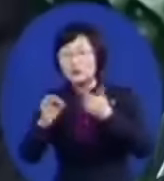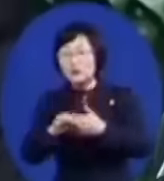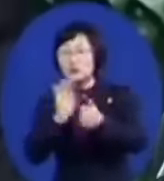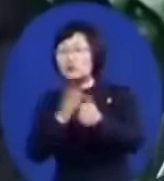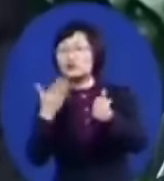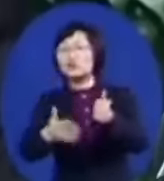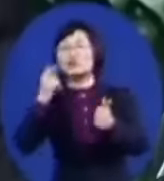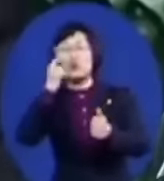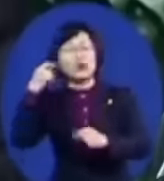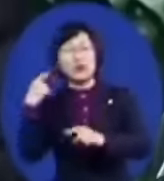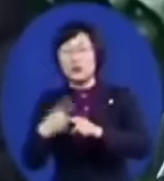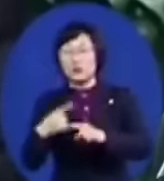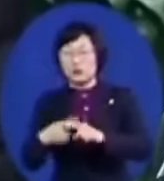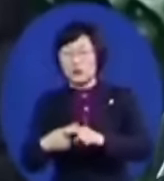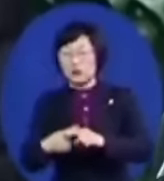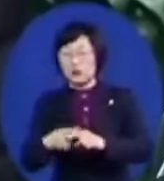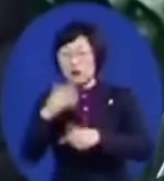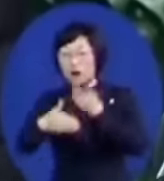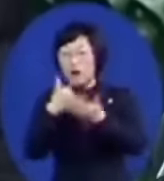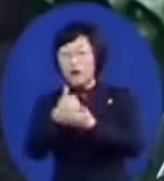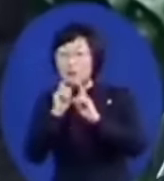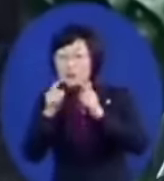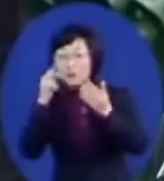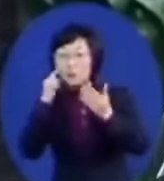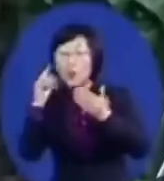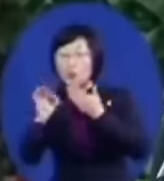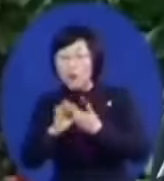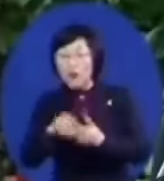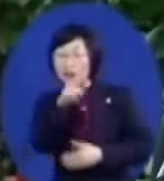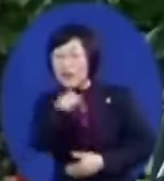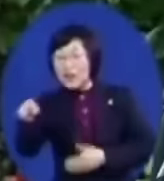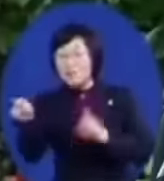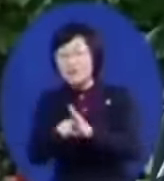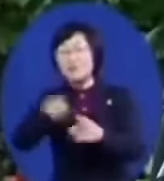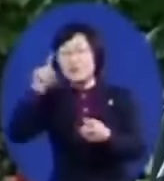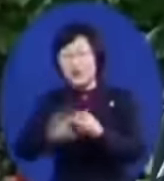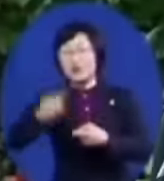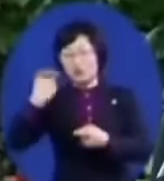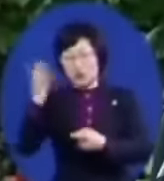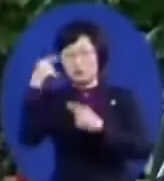마찬가지입니다. 성경에는 주님 말씀하기를 내 믿은 대로 될지어다.